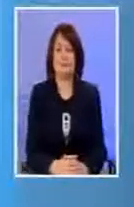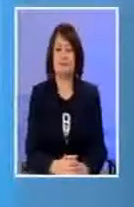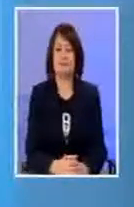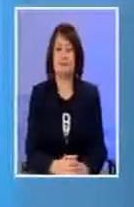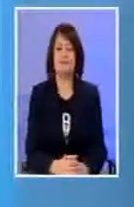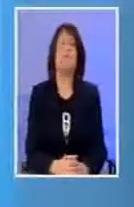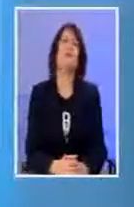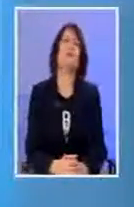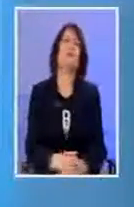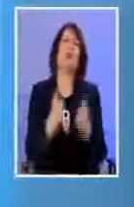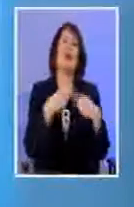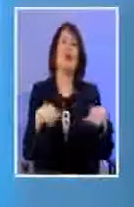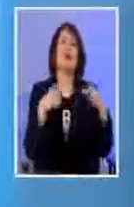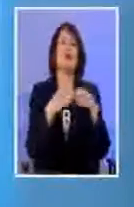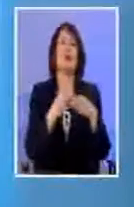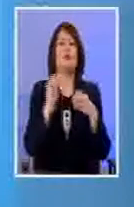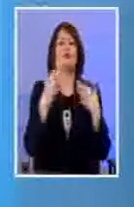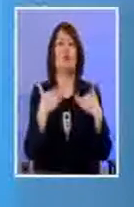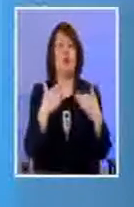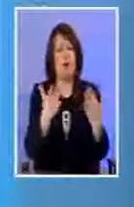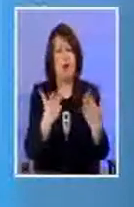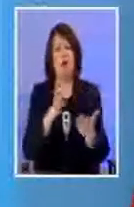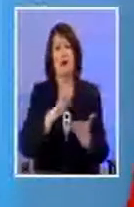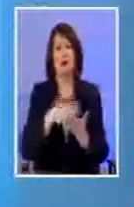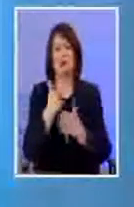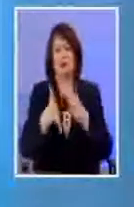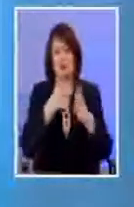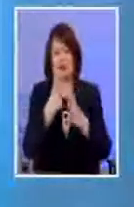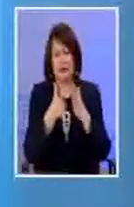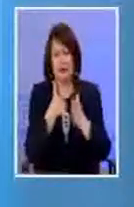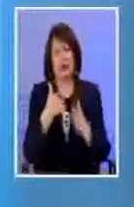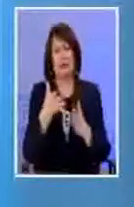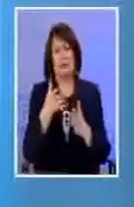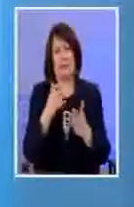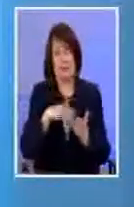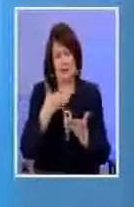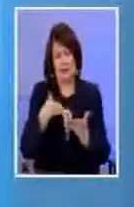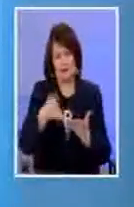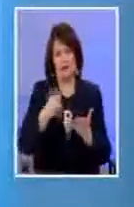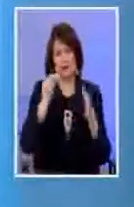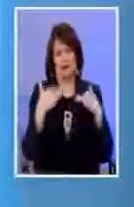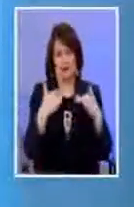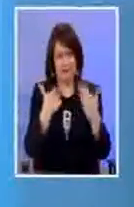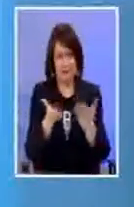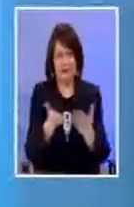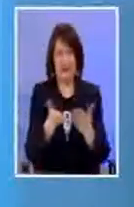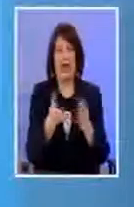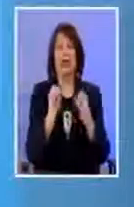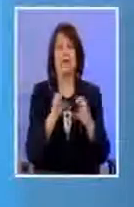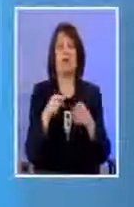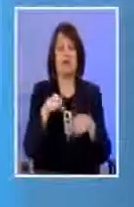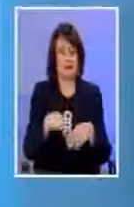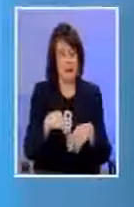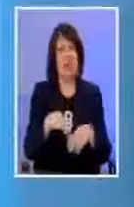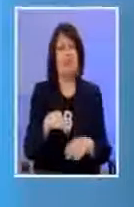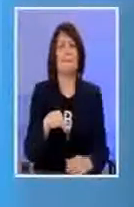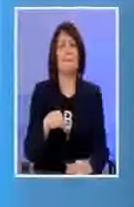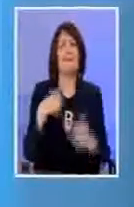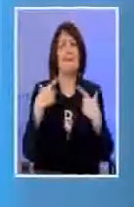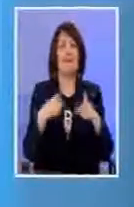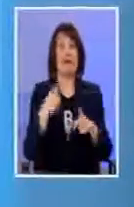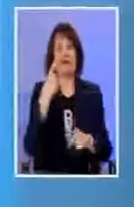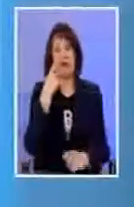συνεδριάσεις επιτροπών και ολομέλειας, αλλά νοηματίζει, όπως είπα και νωρίτερα εδώ, στην εκπομπή μας σήμερα. Στο βίντεο που θα